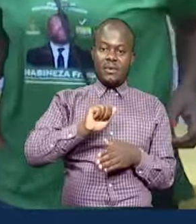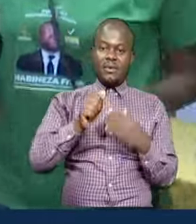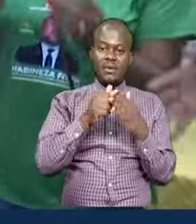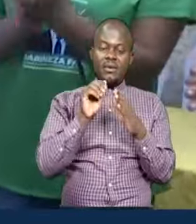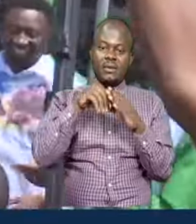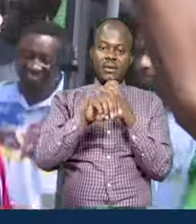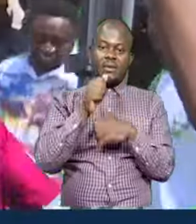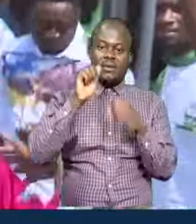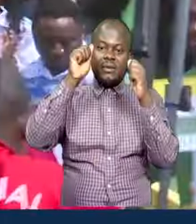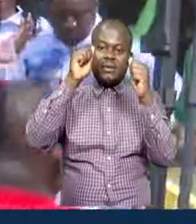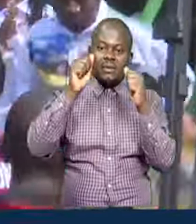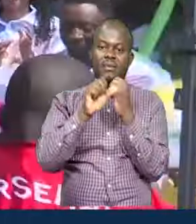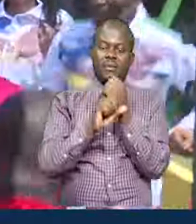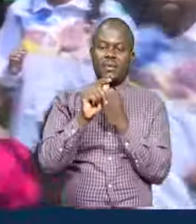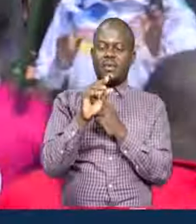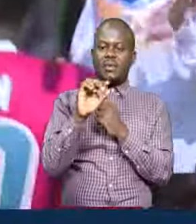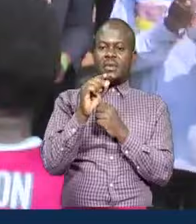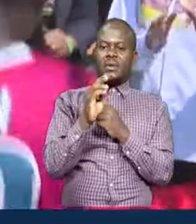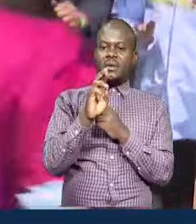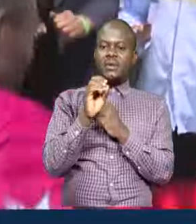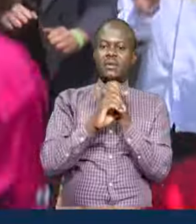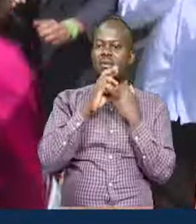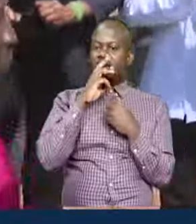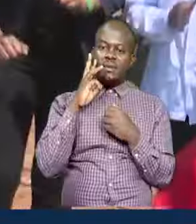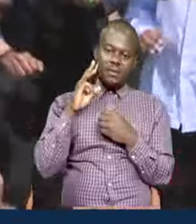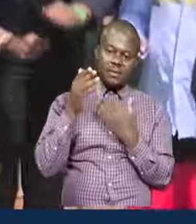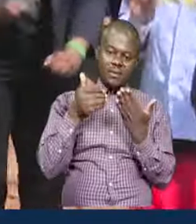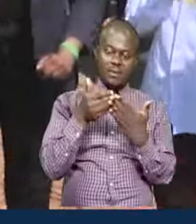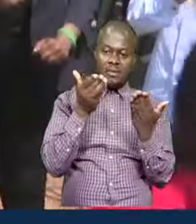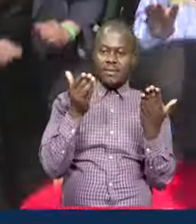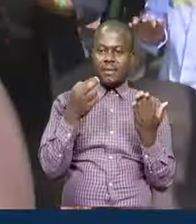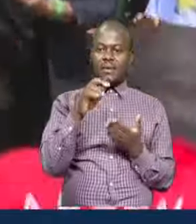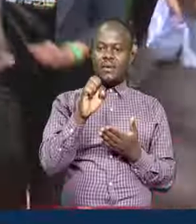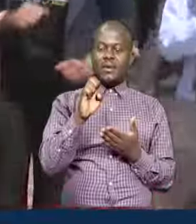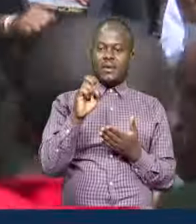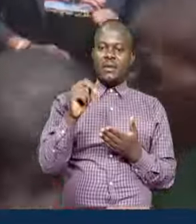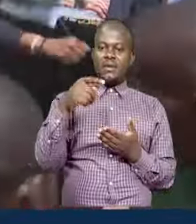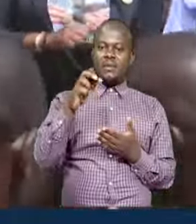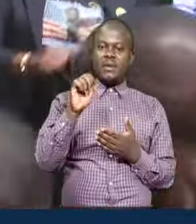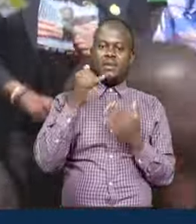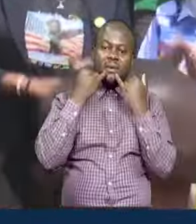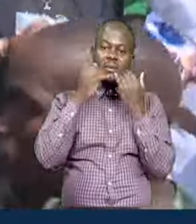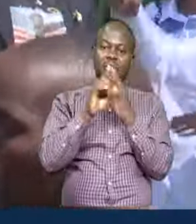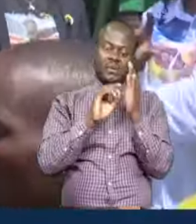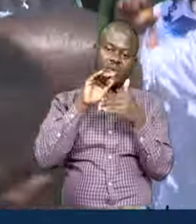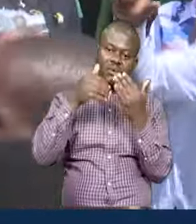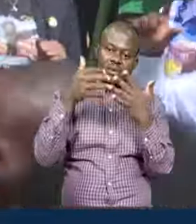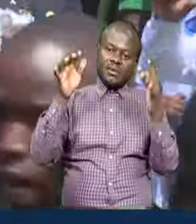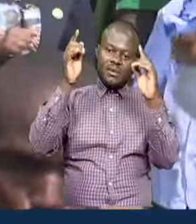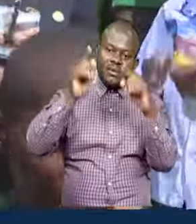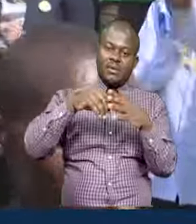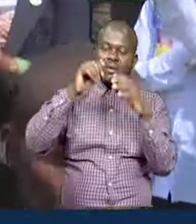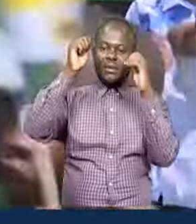byo kwiyamamaza mu murenge wa Kigabiro, akarere ka Rwamagana. Abagize ishyaka Green Party babwiye abaturage ko mu turere twose bamaze kugeramo